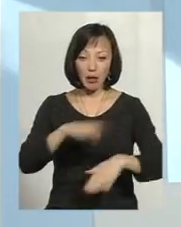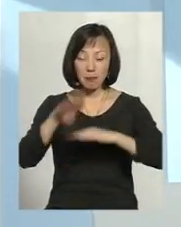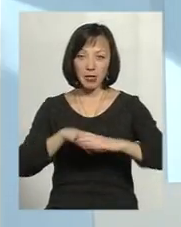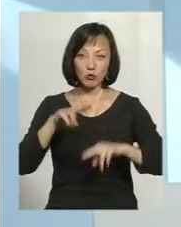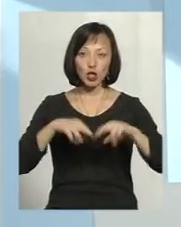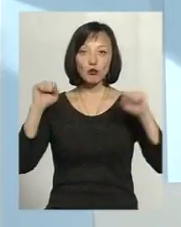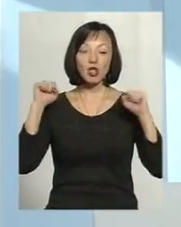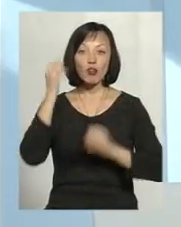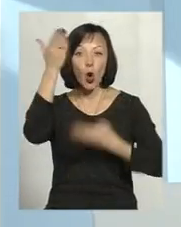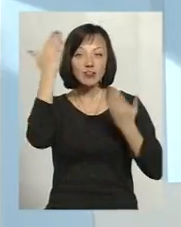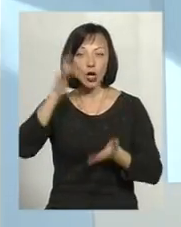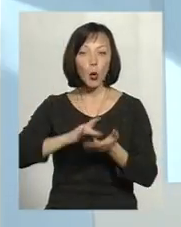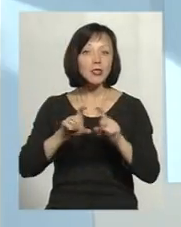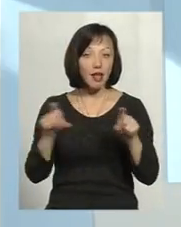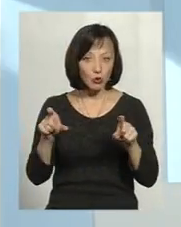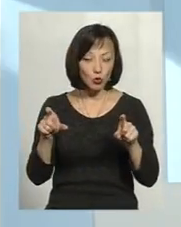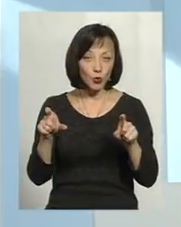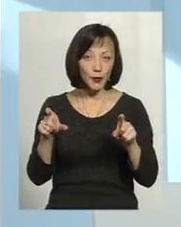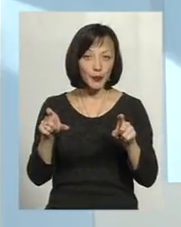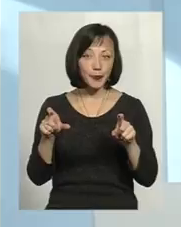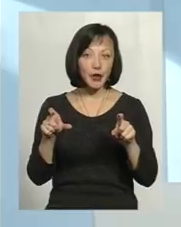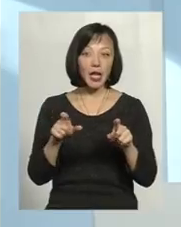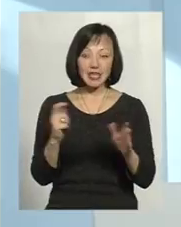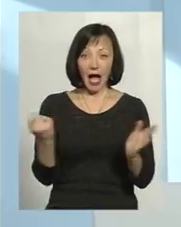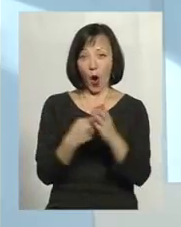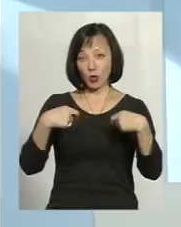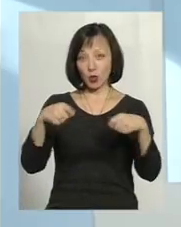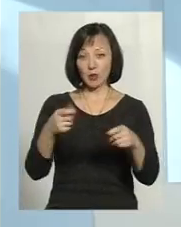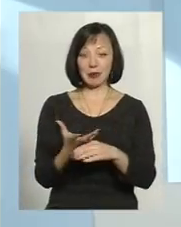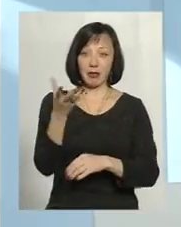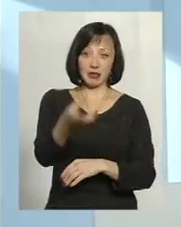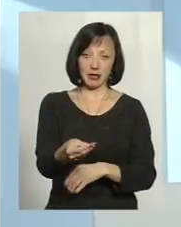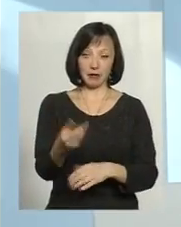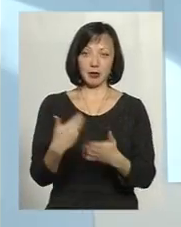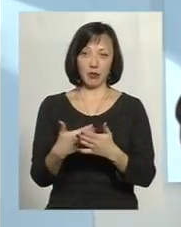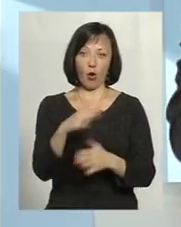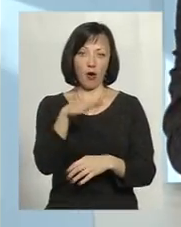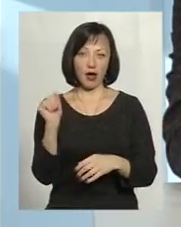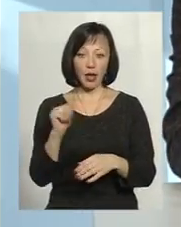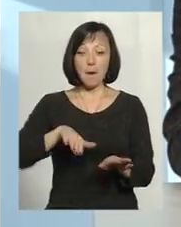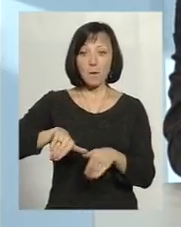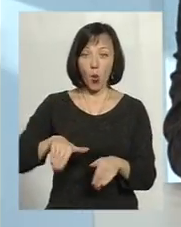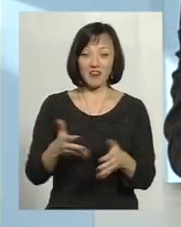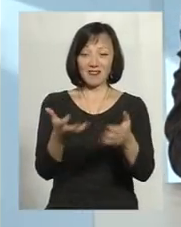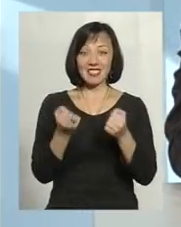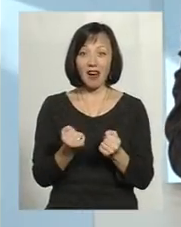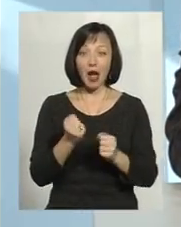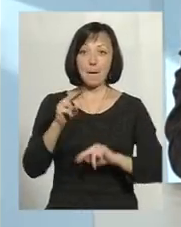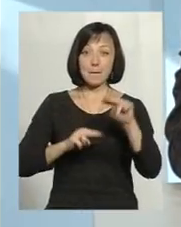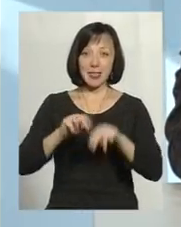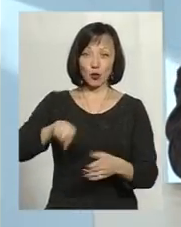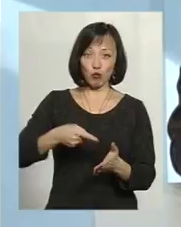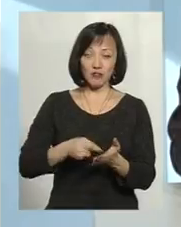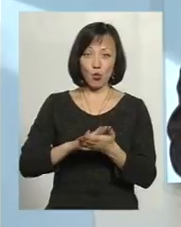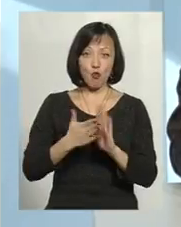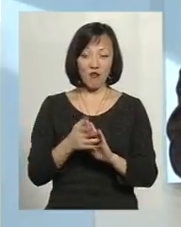будівництво спортивно-розважального центру за аукціону, заплатив за неї оренду. Потім взяв містобудівні,